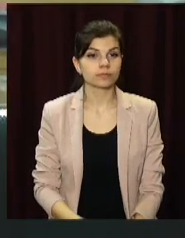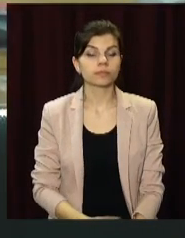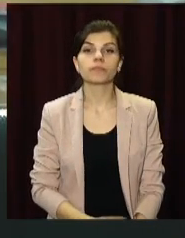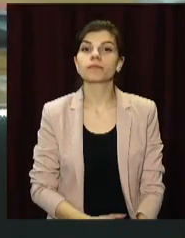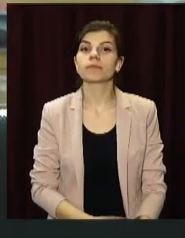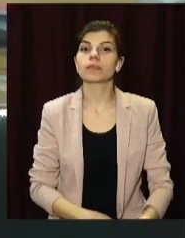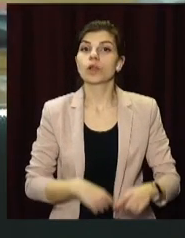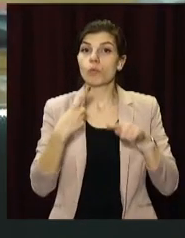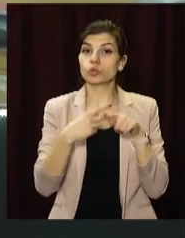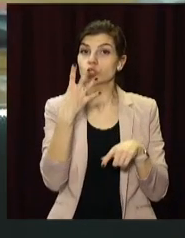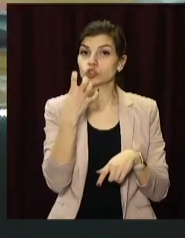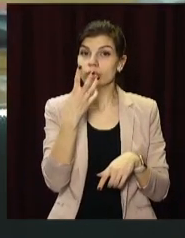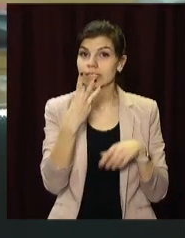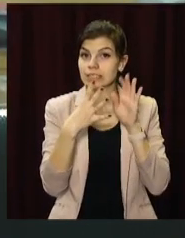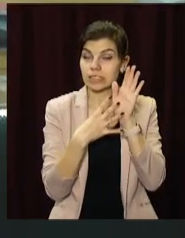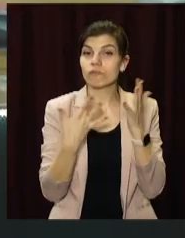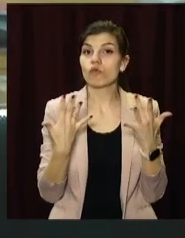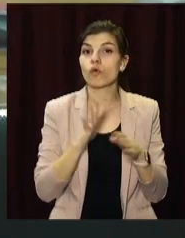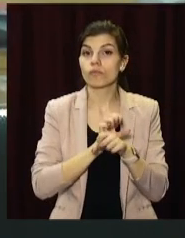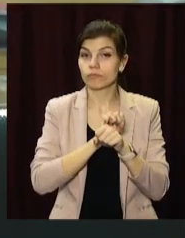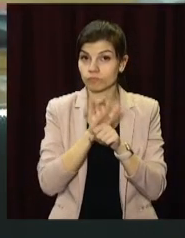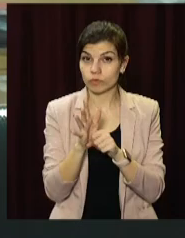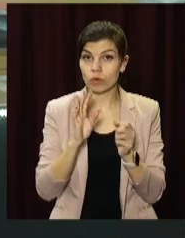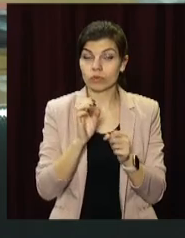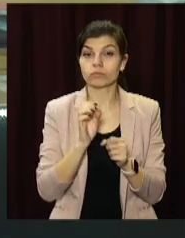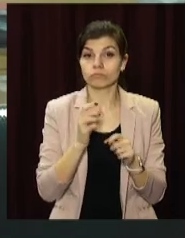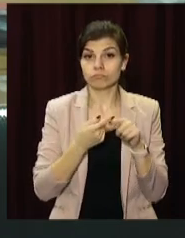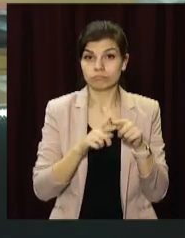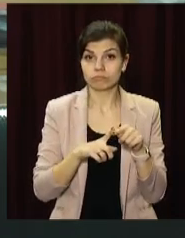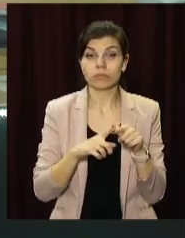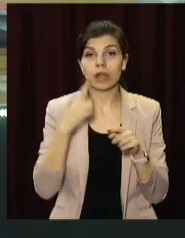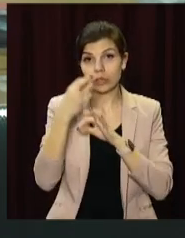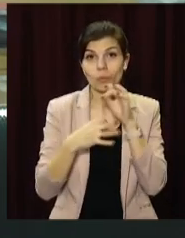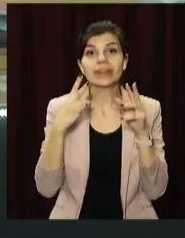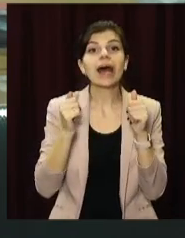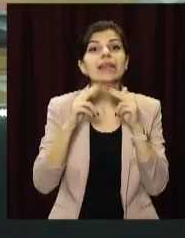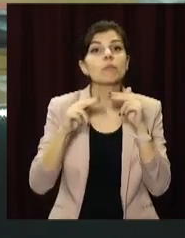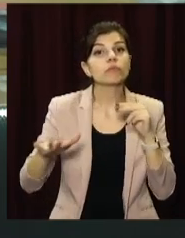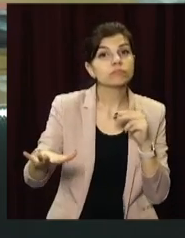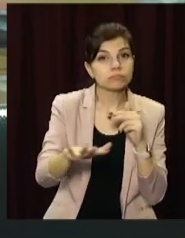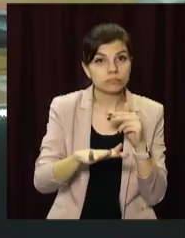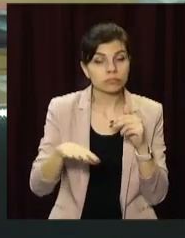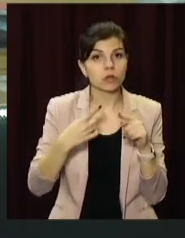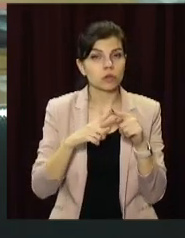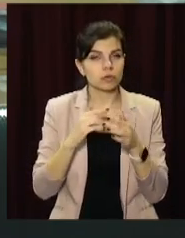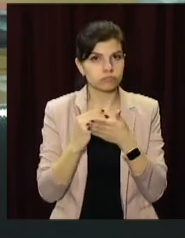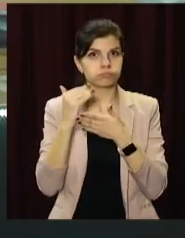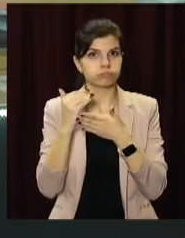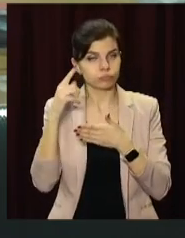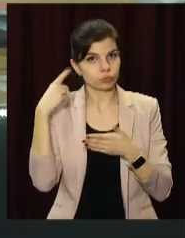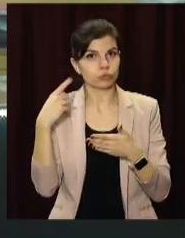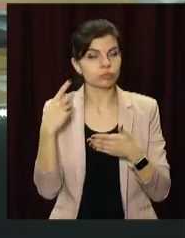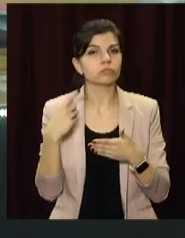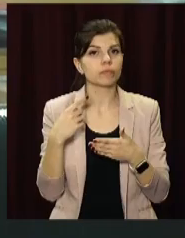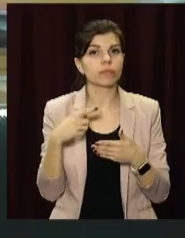Плюс 439. Стільки нових випадків корони зафіксували за попередню добу на Дніпропетровщині. Це один із найвищих показників в